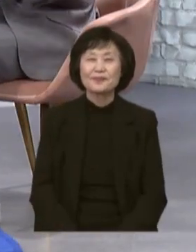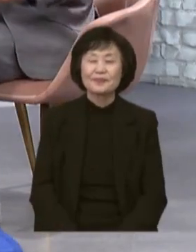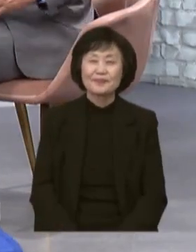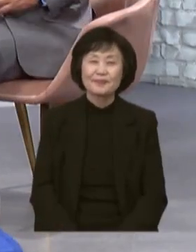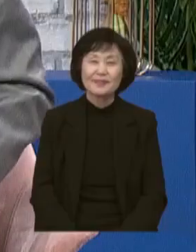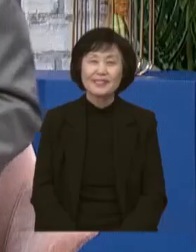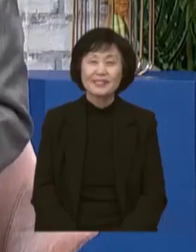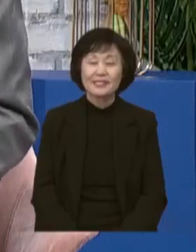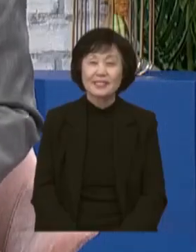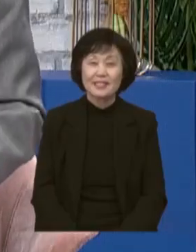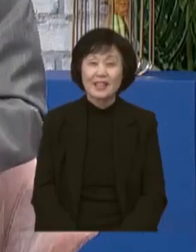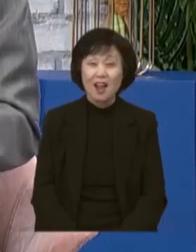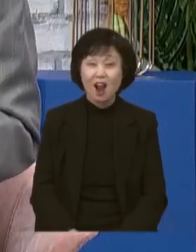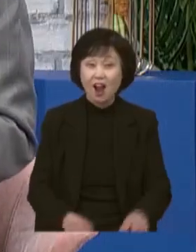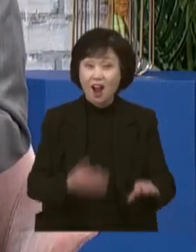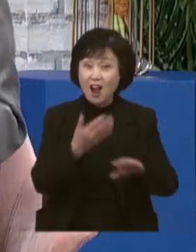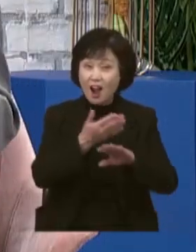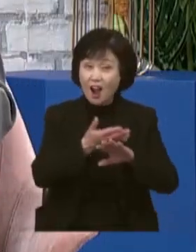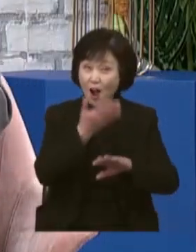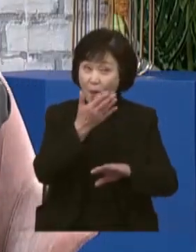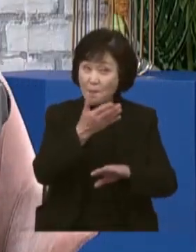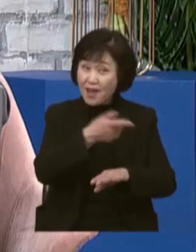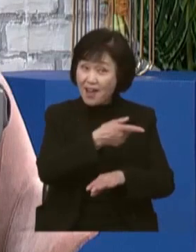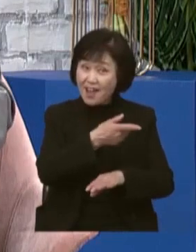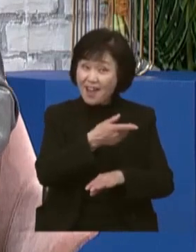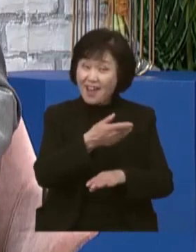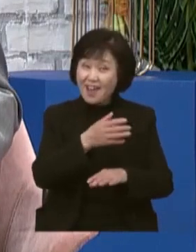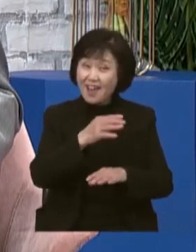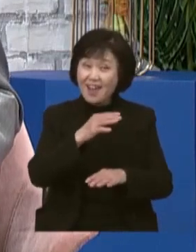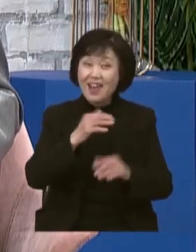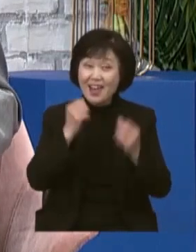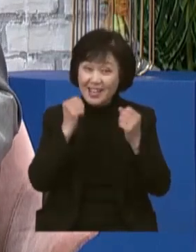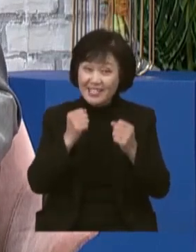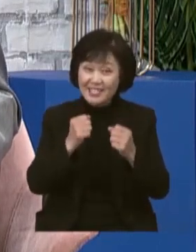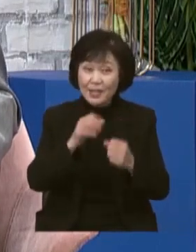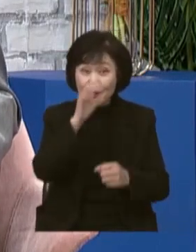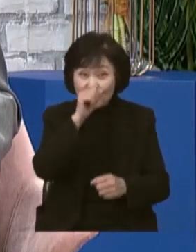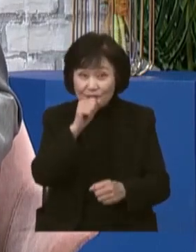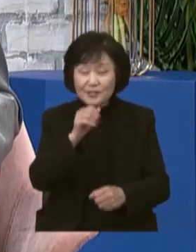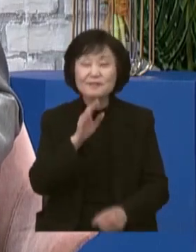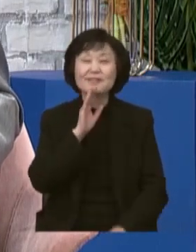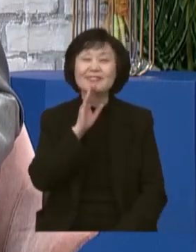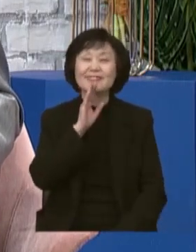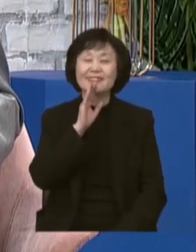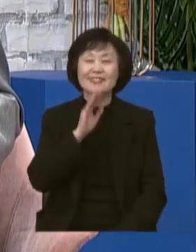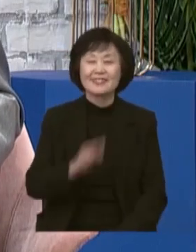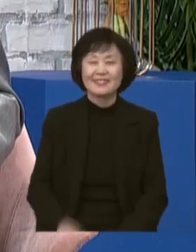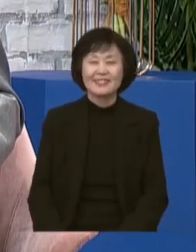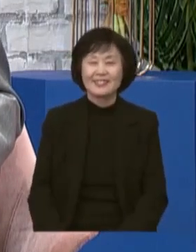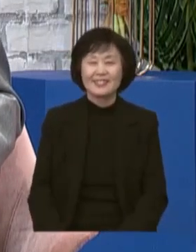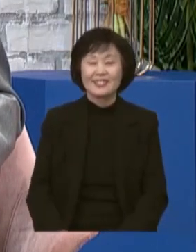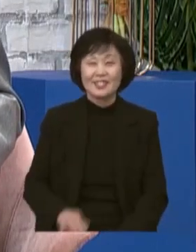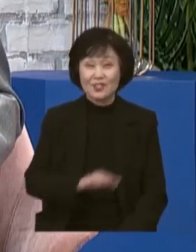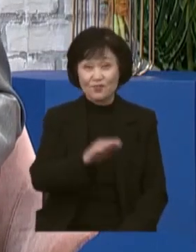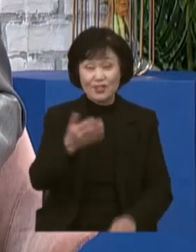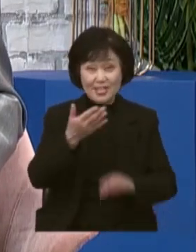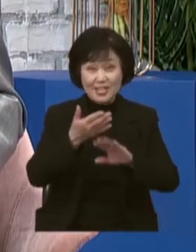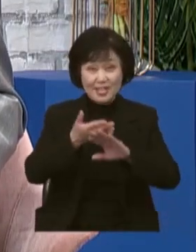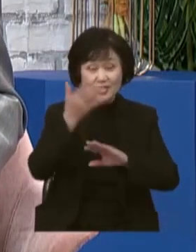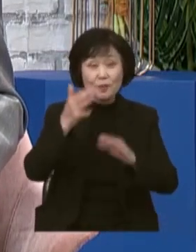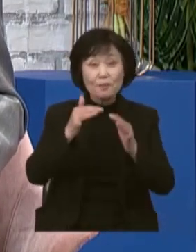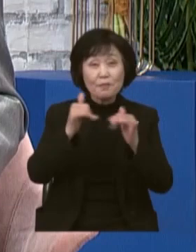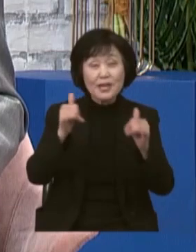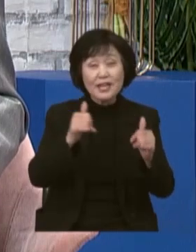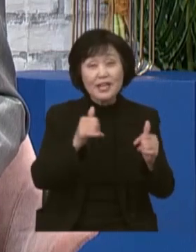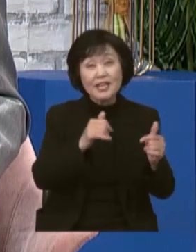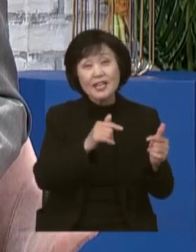예. 아 이런 선배님이 있다는 게 좋죠. 그럼요. 네. 네. 정말 저희 이제